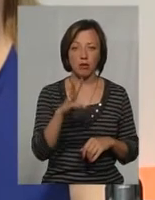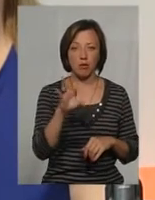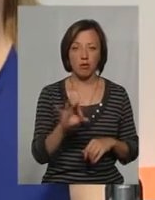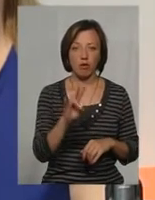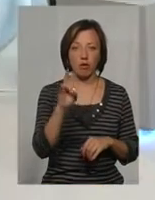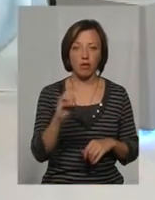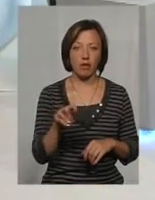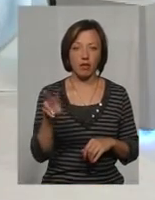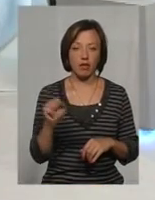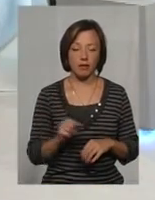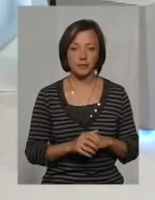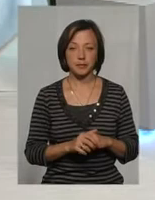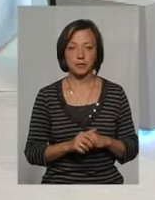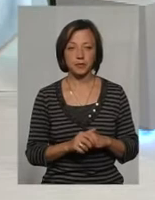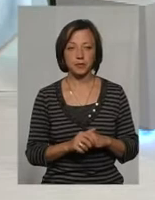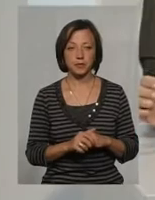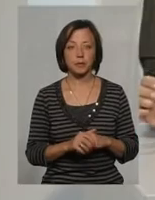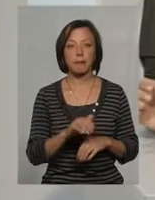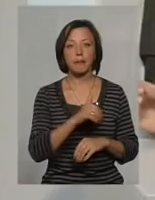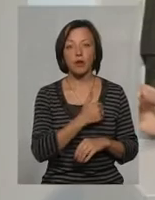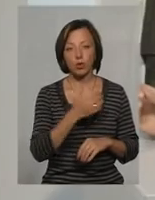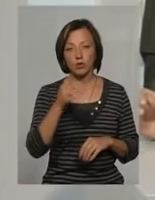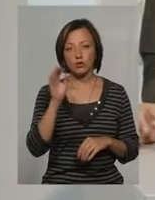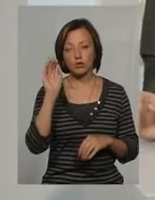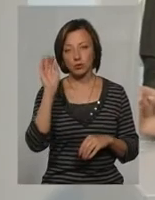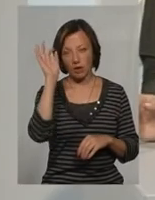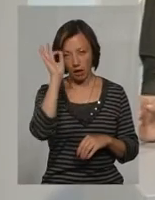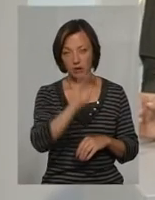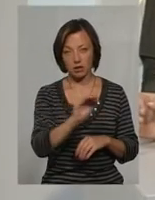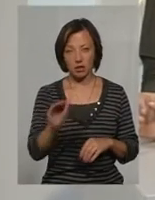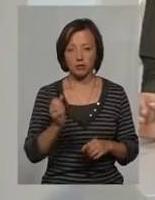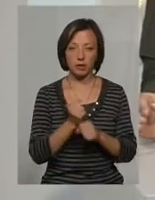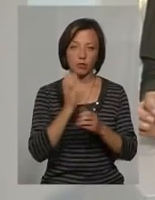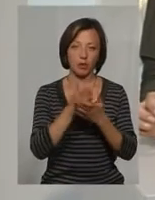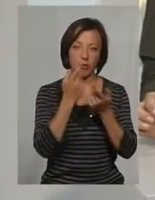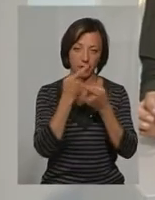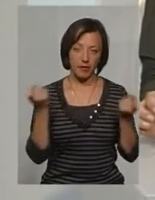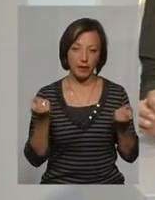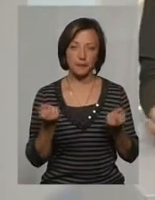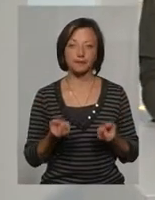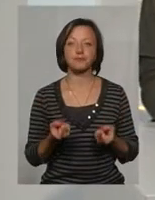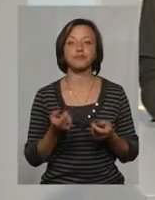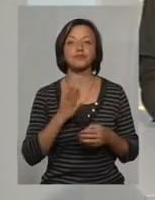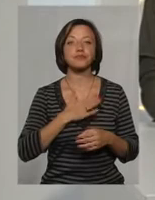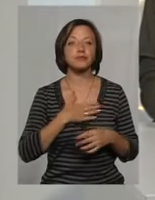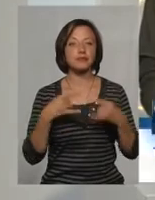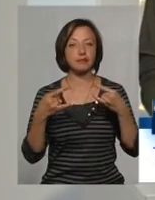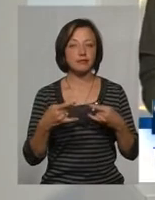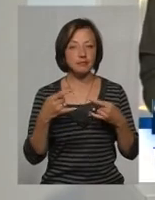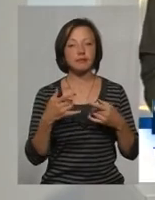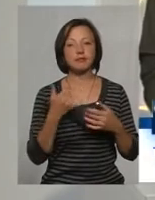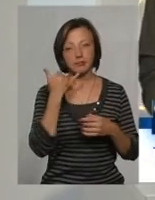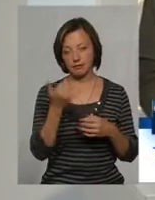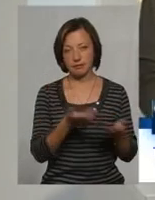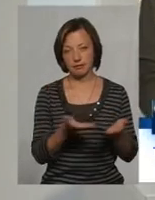дизентерії. Дякую, пані Ларисо. Хочу нагадати нашим телеглядачам, що ми працюємо у прямому ефірі, тому наші лінії для ваших